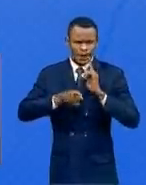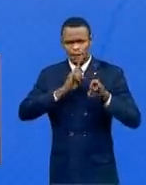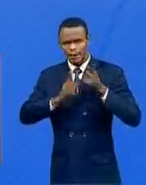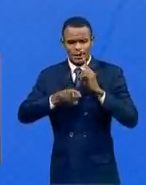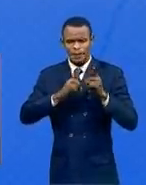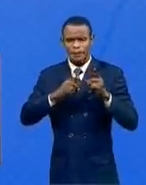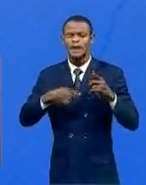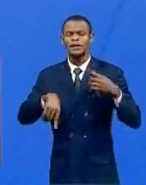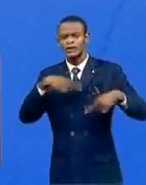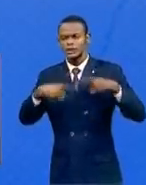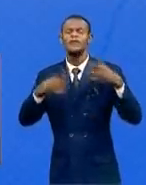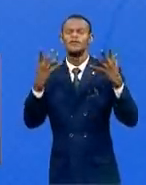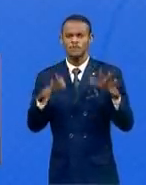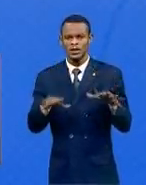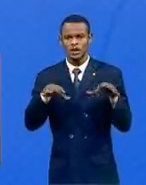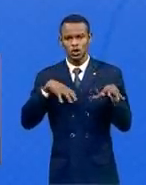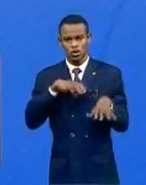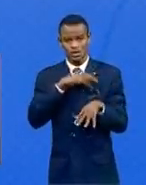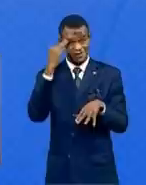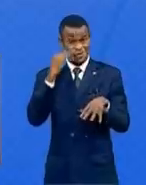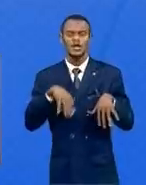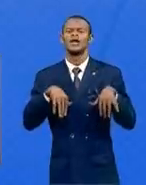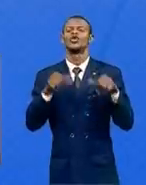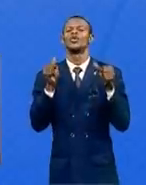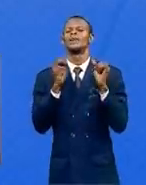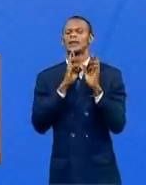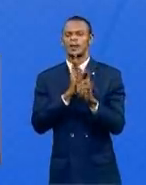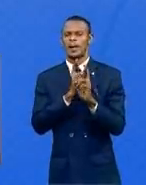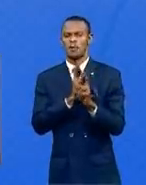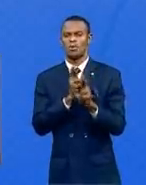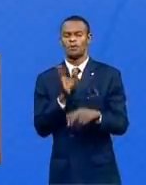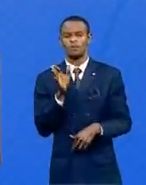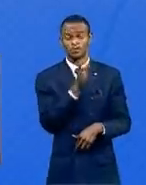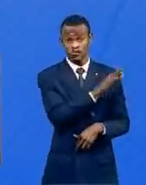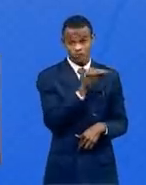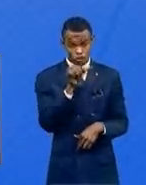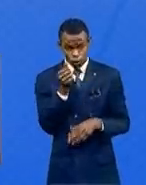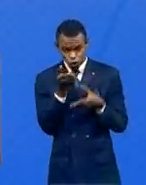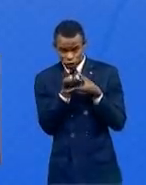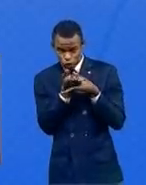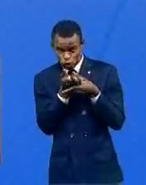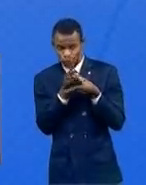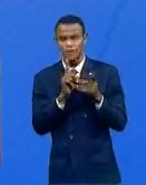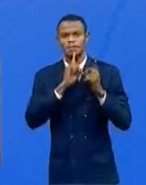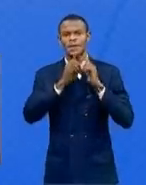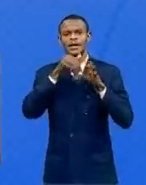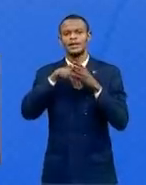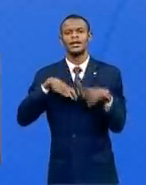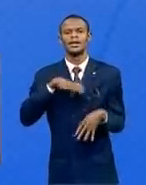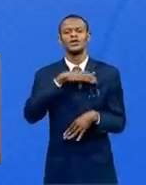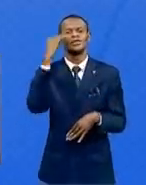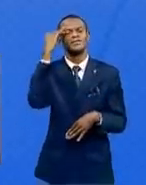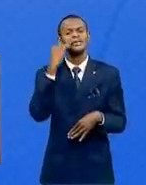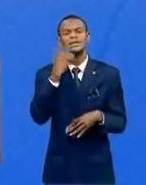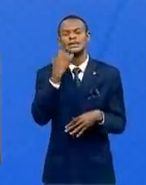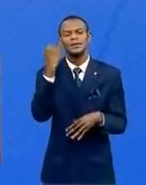des ministres a adopté ces rapports. L'autre dossier abordé durant le Conseil des ministres de ce jour, c'est